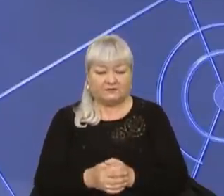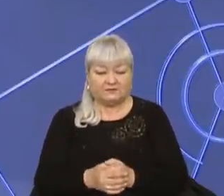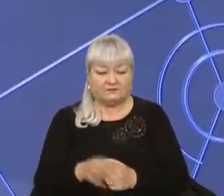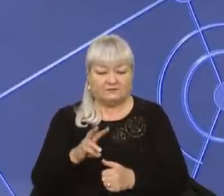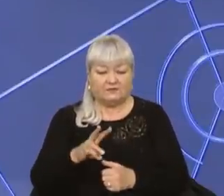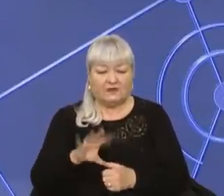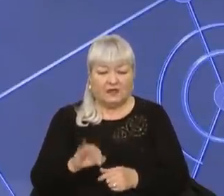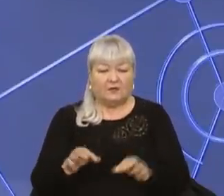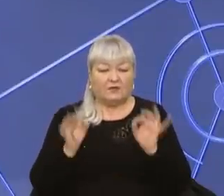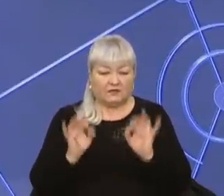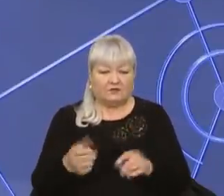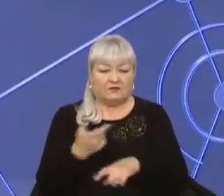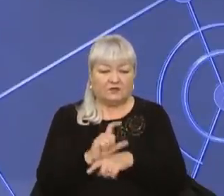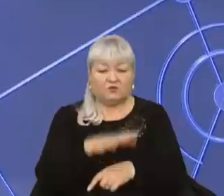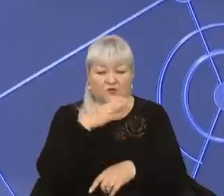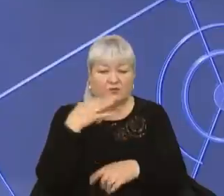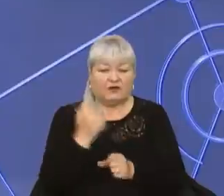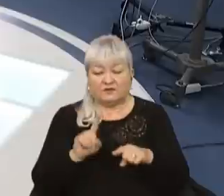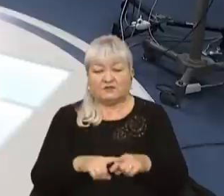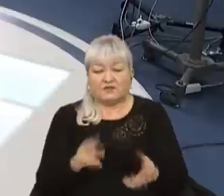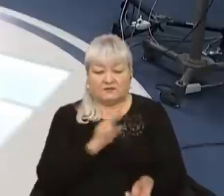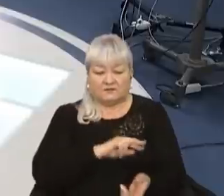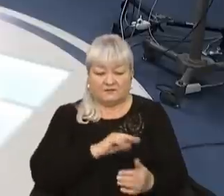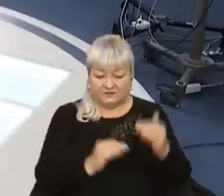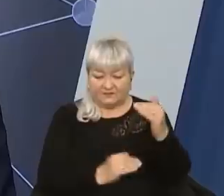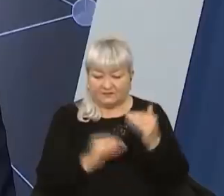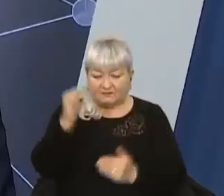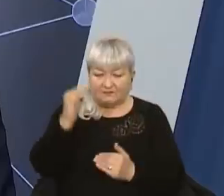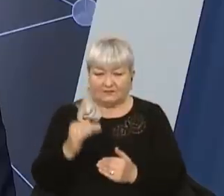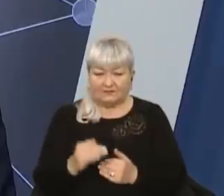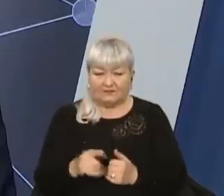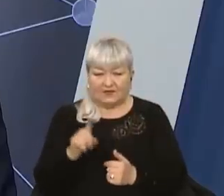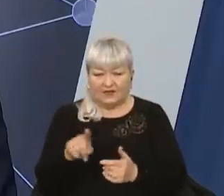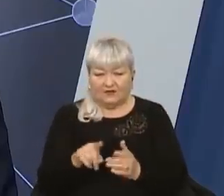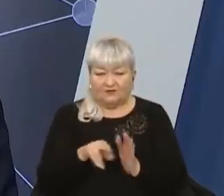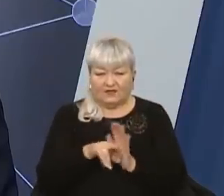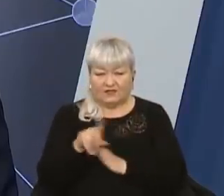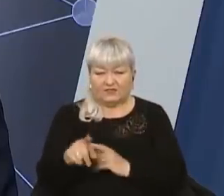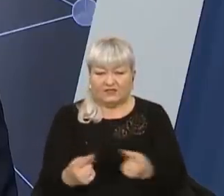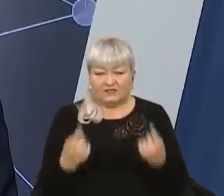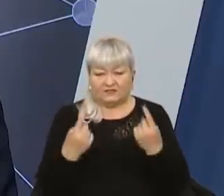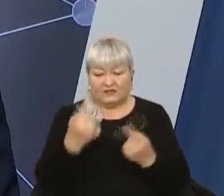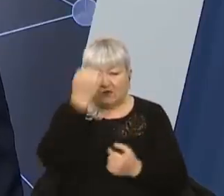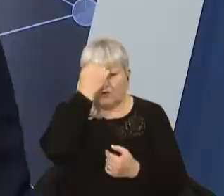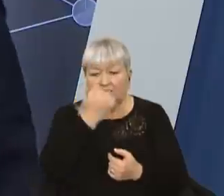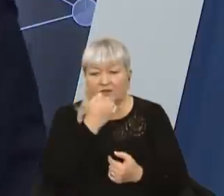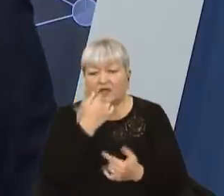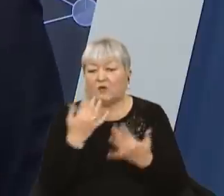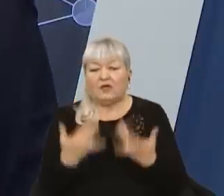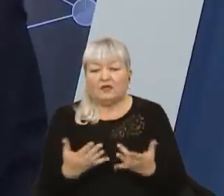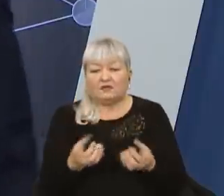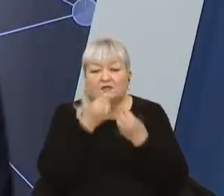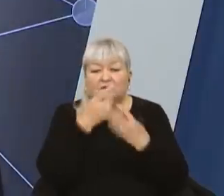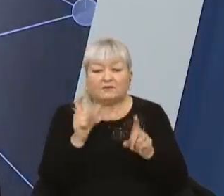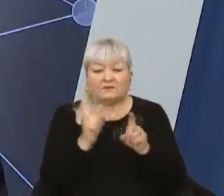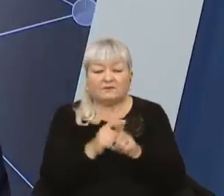Ми дійсно дуже багато зробили разом. Вийшли з великою подякою і стільки компліментів, стільки ви мені